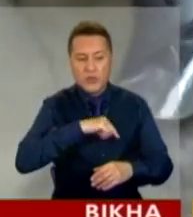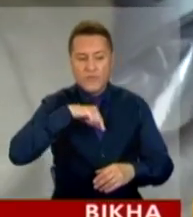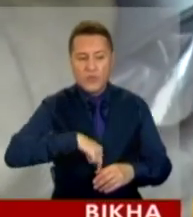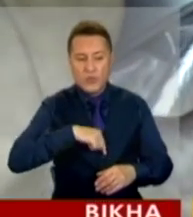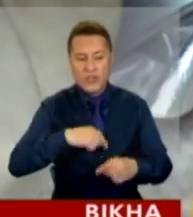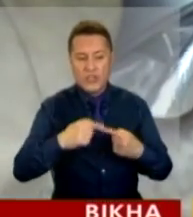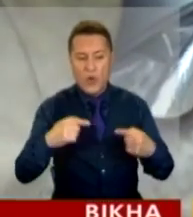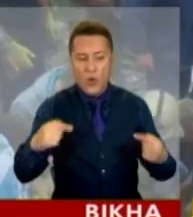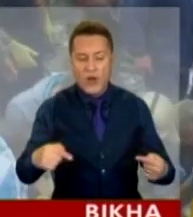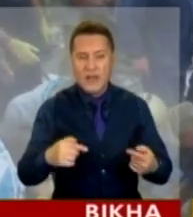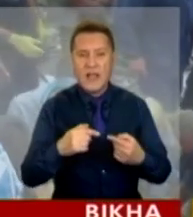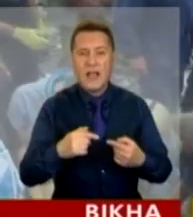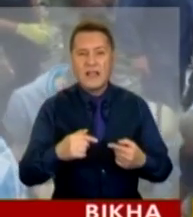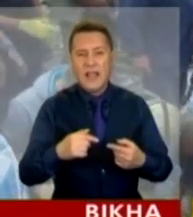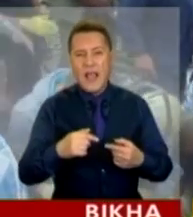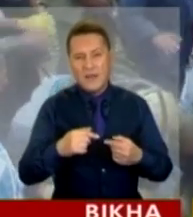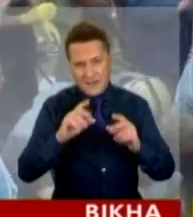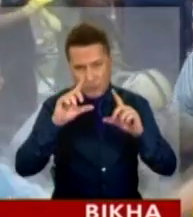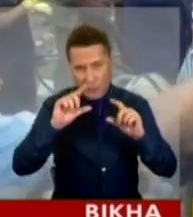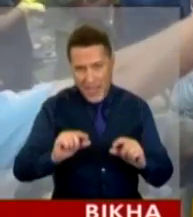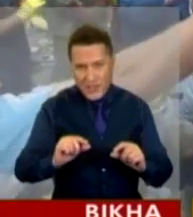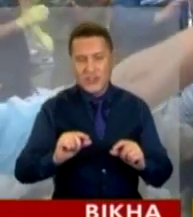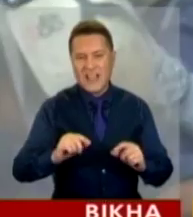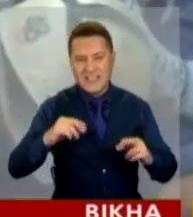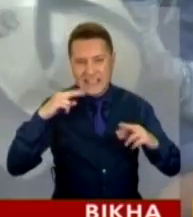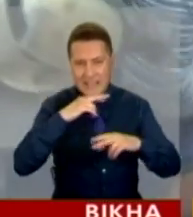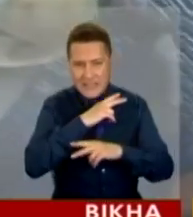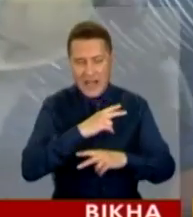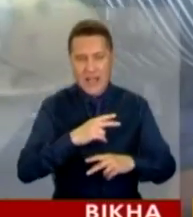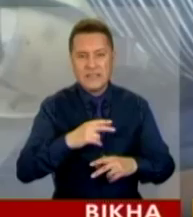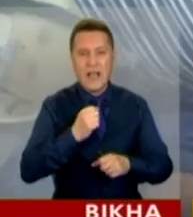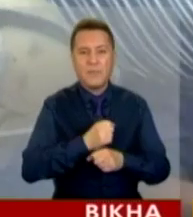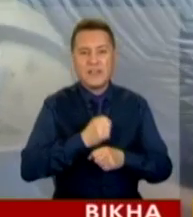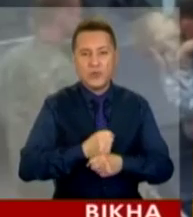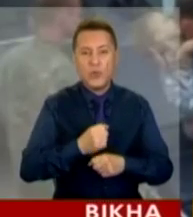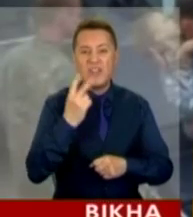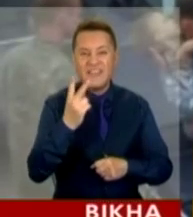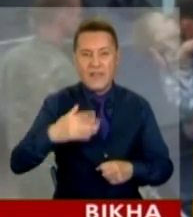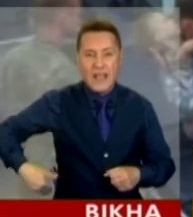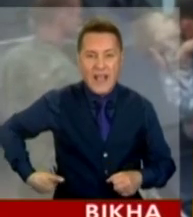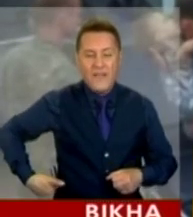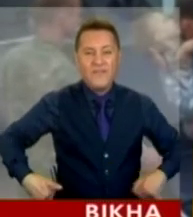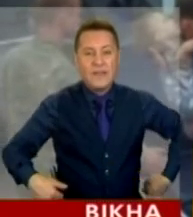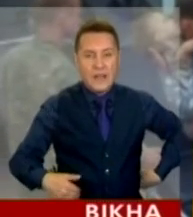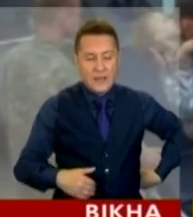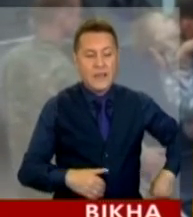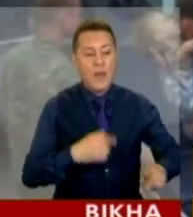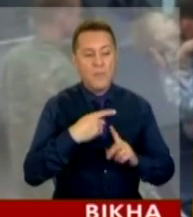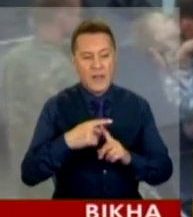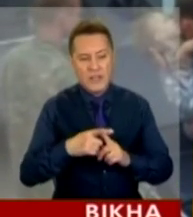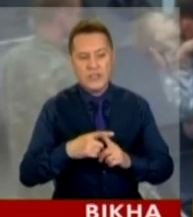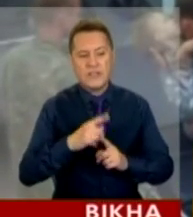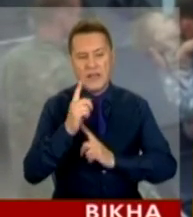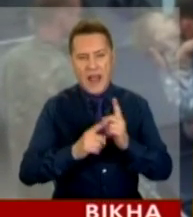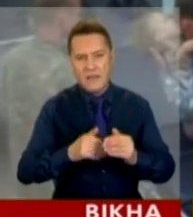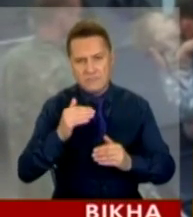органи, сповільнилася інтоксикація організму і запрацювали обидві нирки. Зараз пішла положительна тенденція, можу